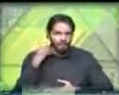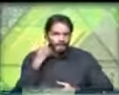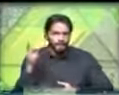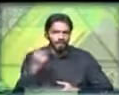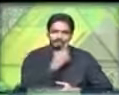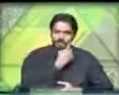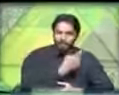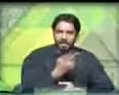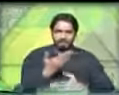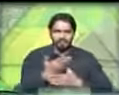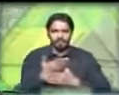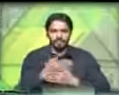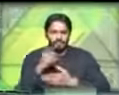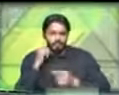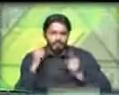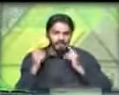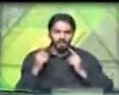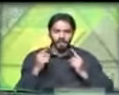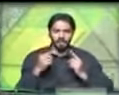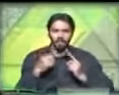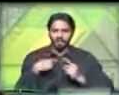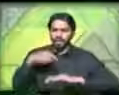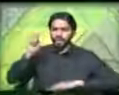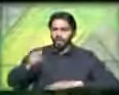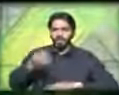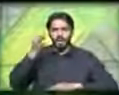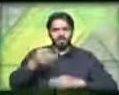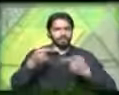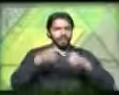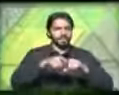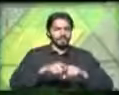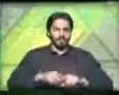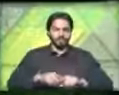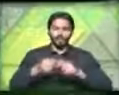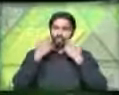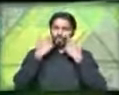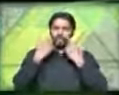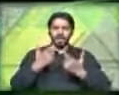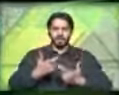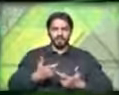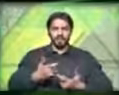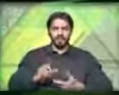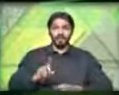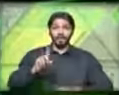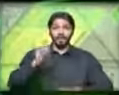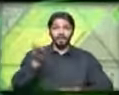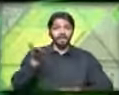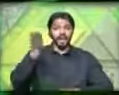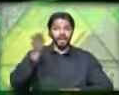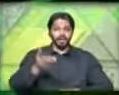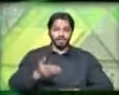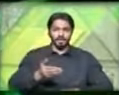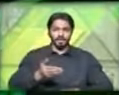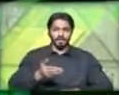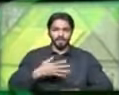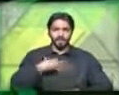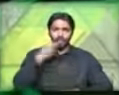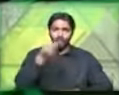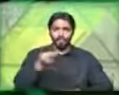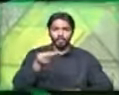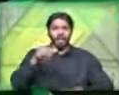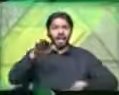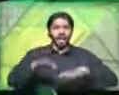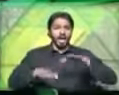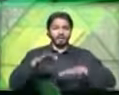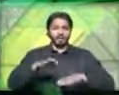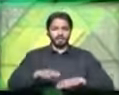القيامة عن يمين الرحمن. الله أكبر. وكلتا يديه يمين. نعم. الذين يعدلون